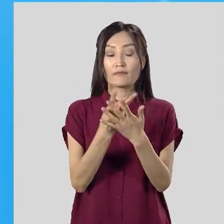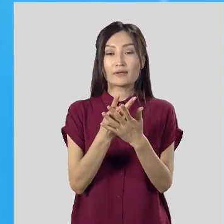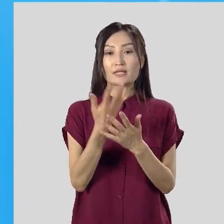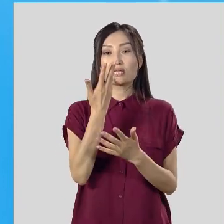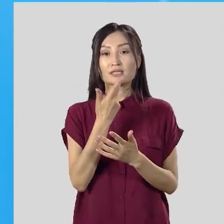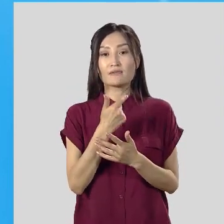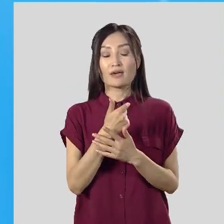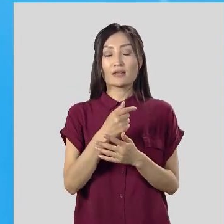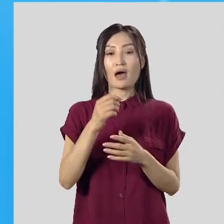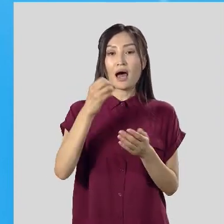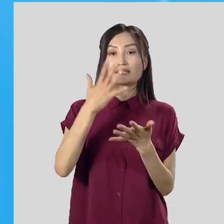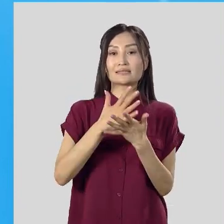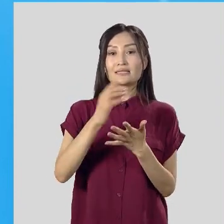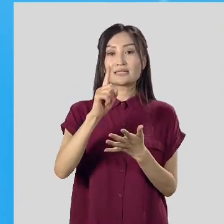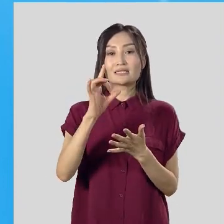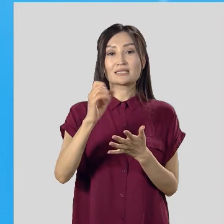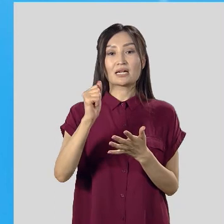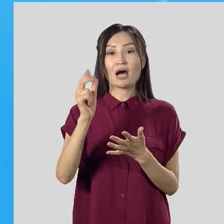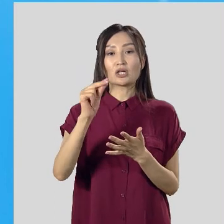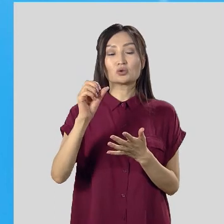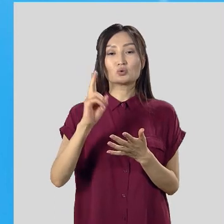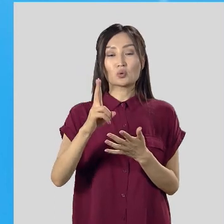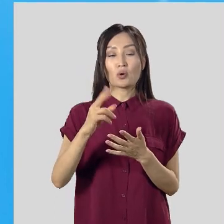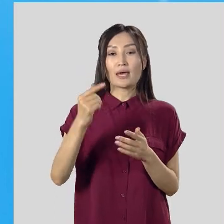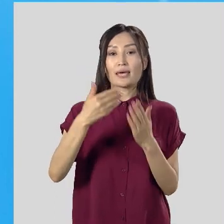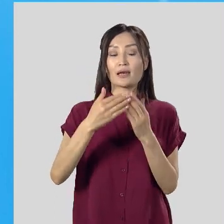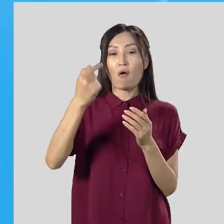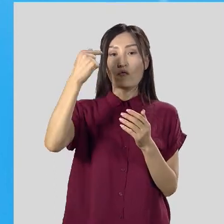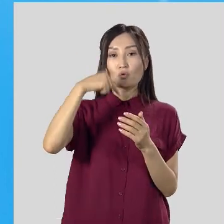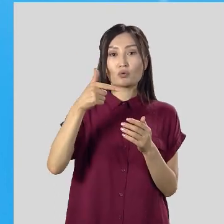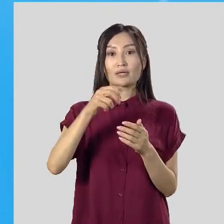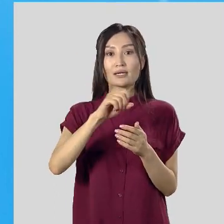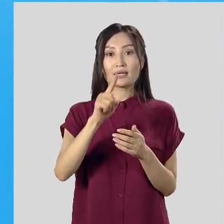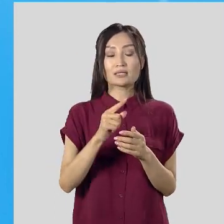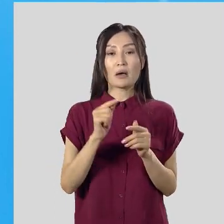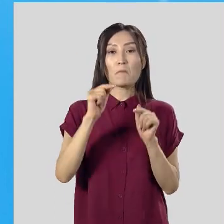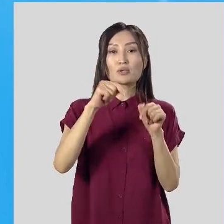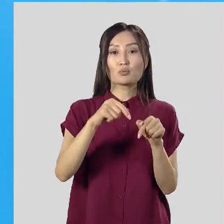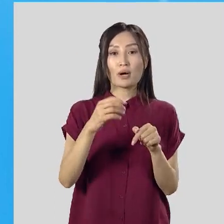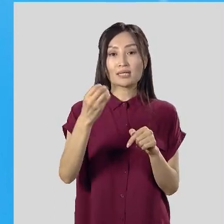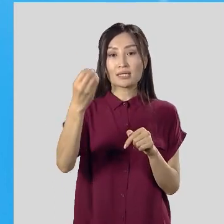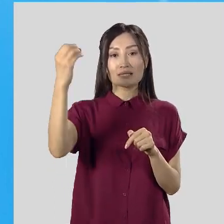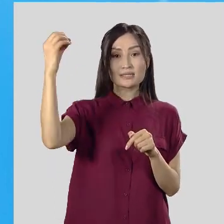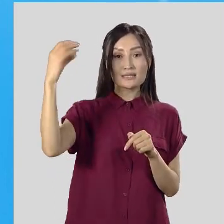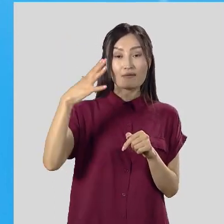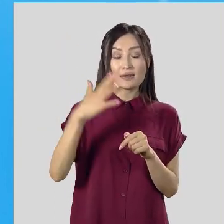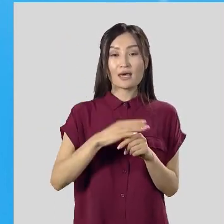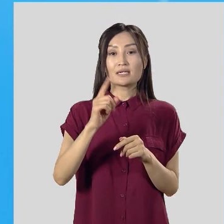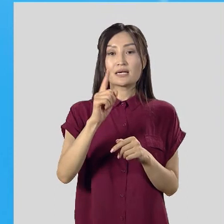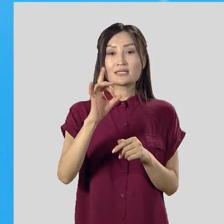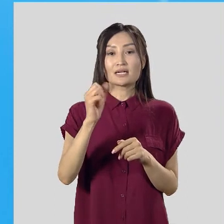находится зрачок или отверстие, через которое внутрь глаза поступает свет. За